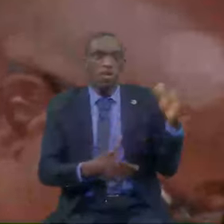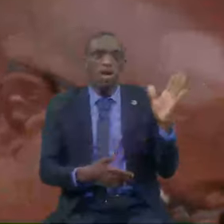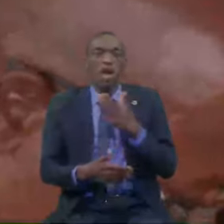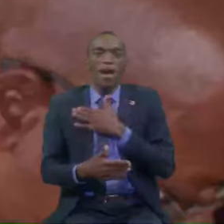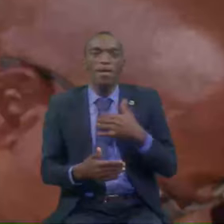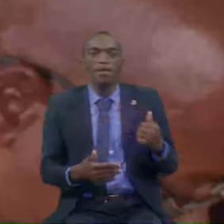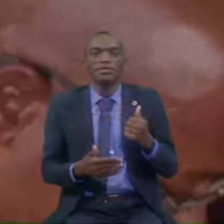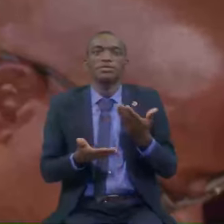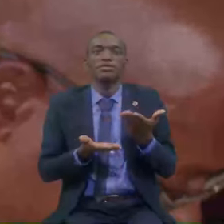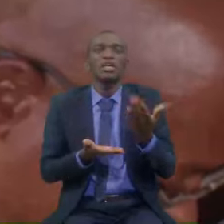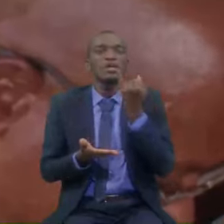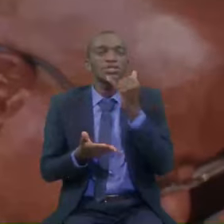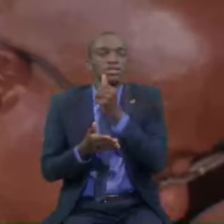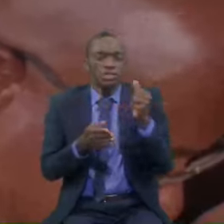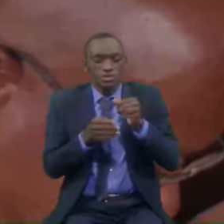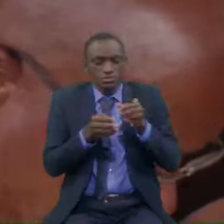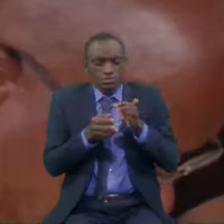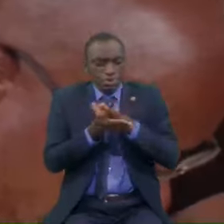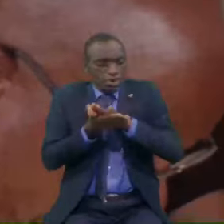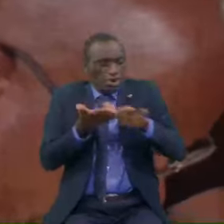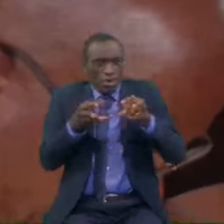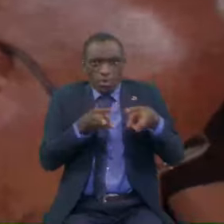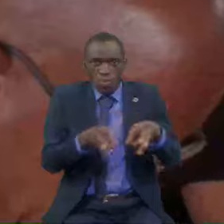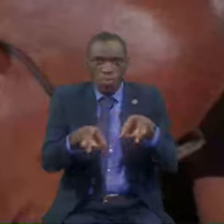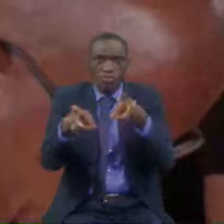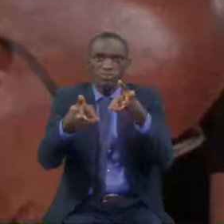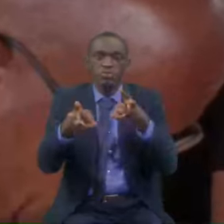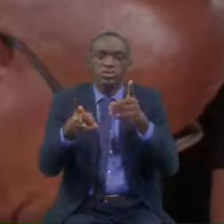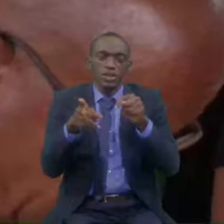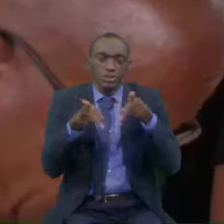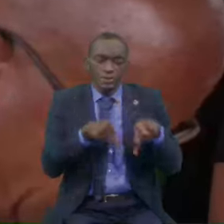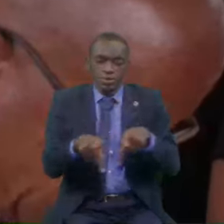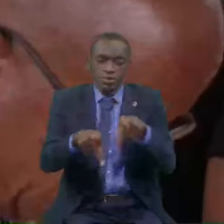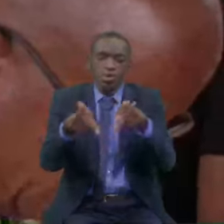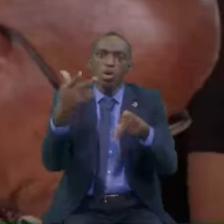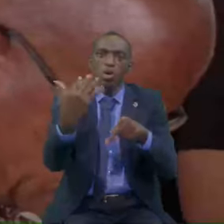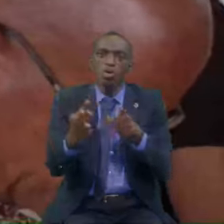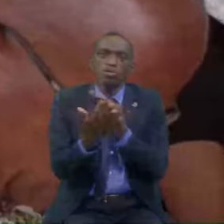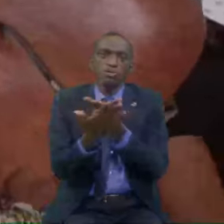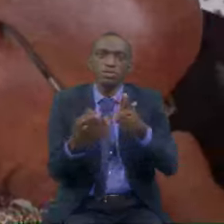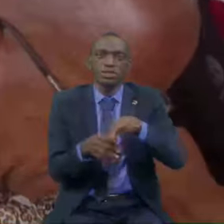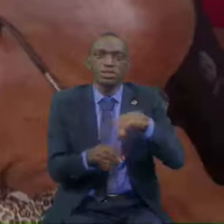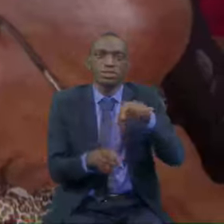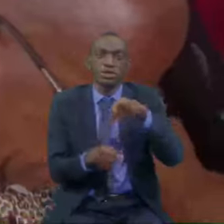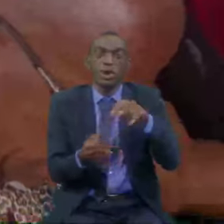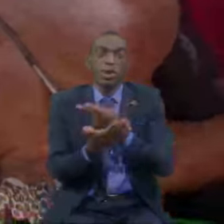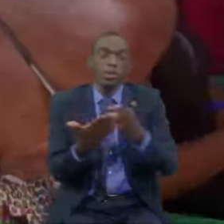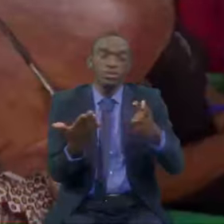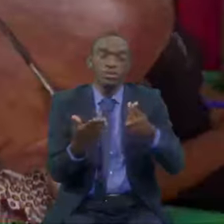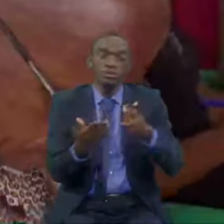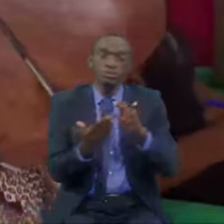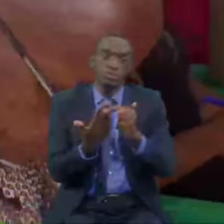il y a un chemin libre. Il y a un chemin de sainteté. Et le